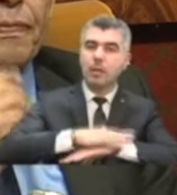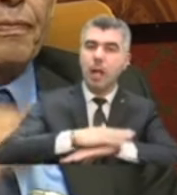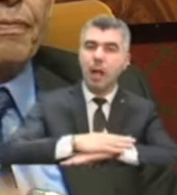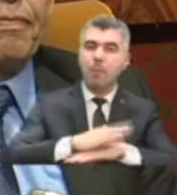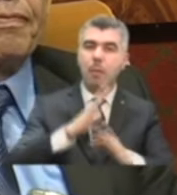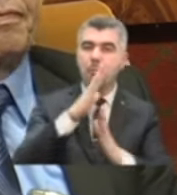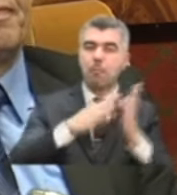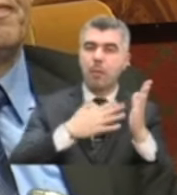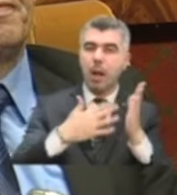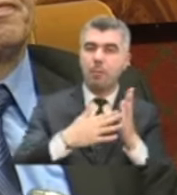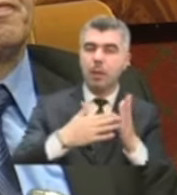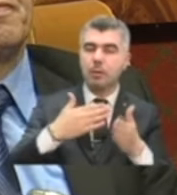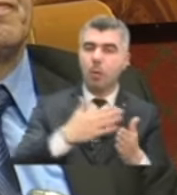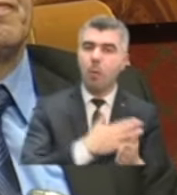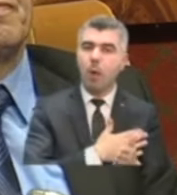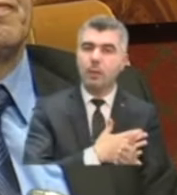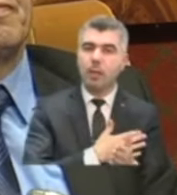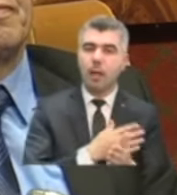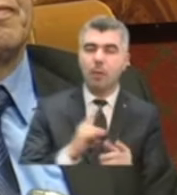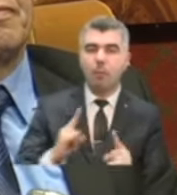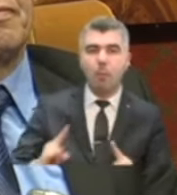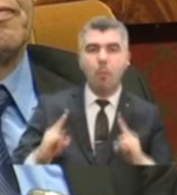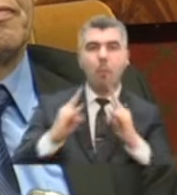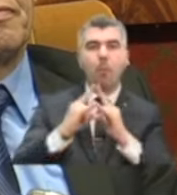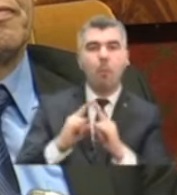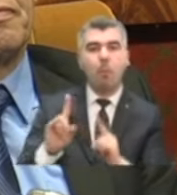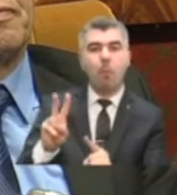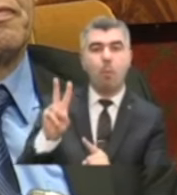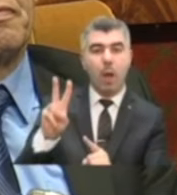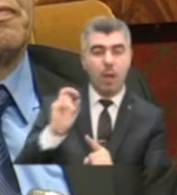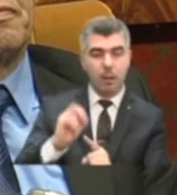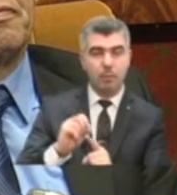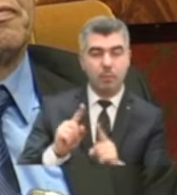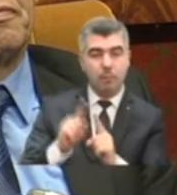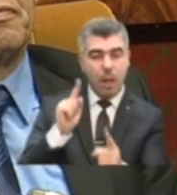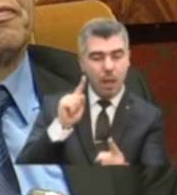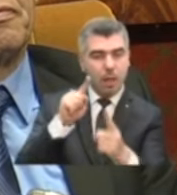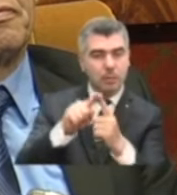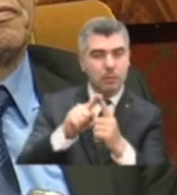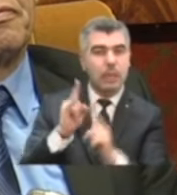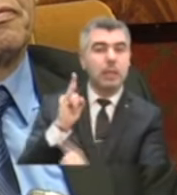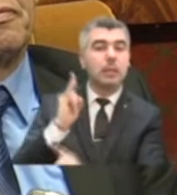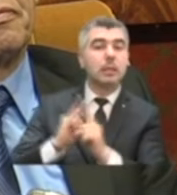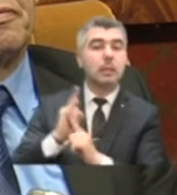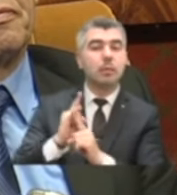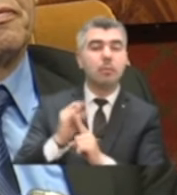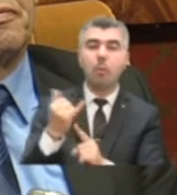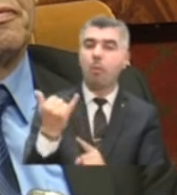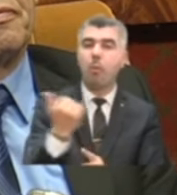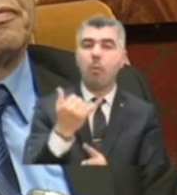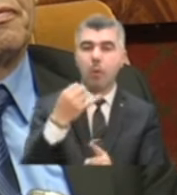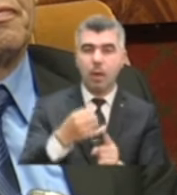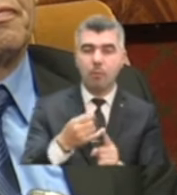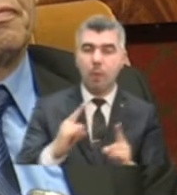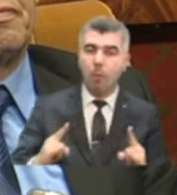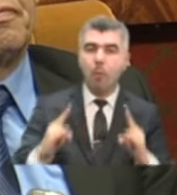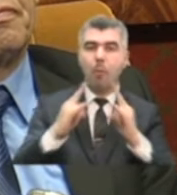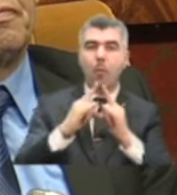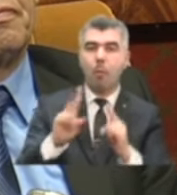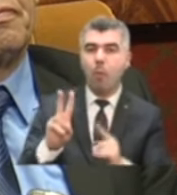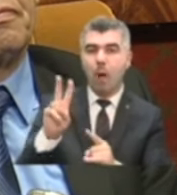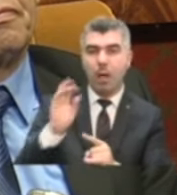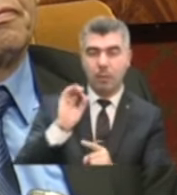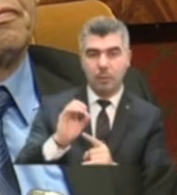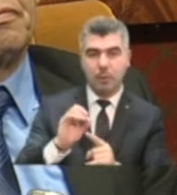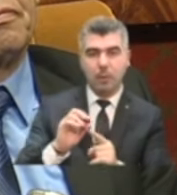الوطني للتخييم، ونتطلع في فريق التقدم الاشتراكيه الى الارتكاز على التراكمات الايجابيه في مجال التخييم من اجل تجاوز